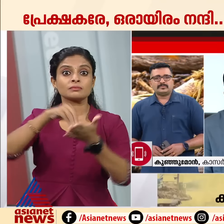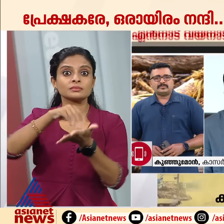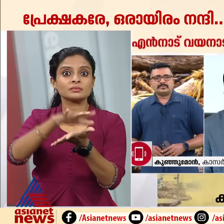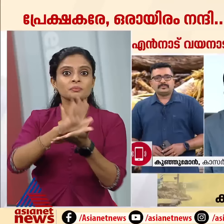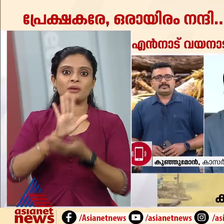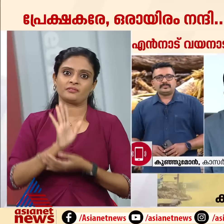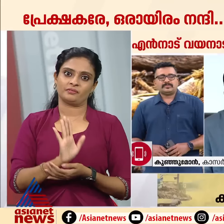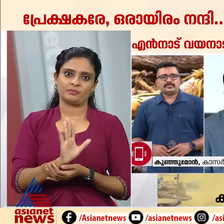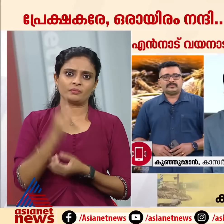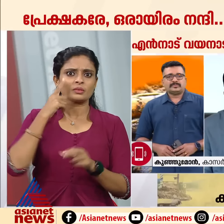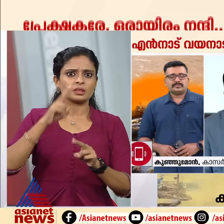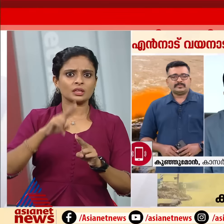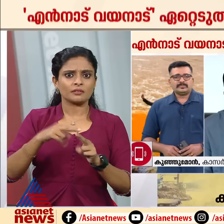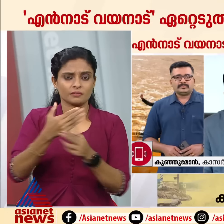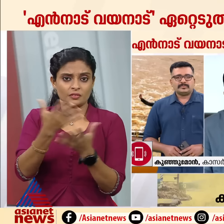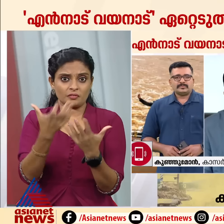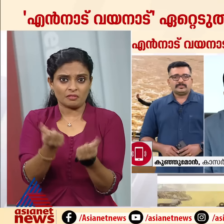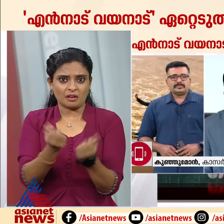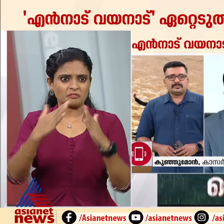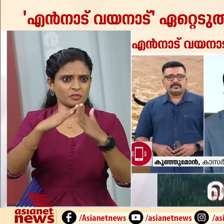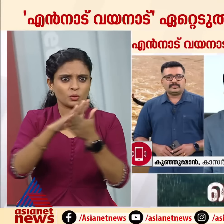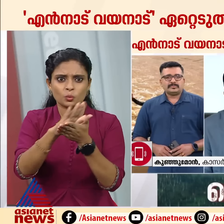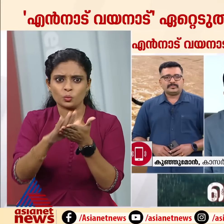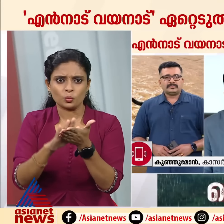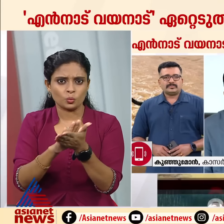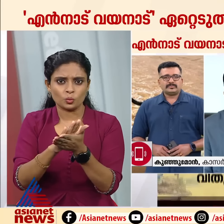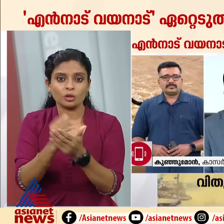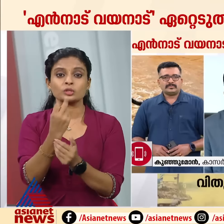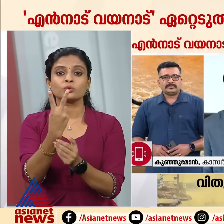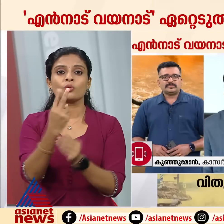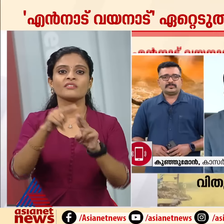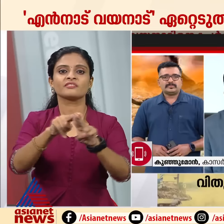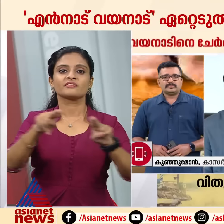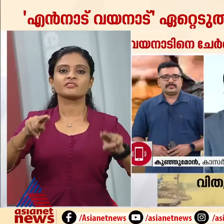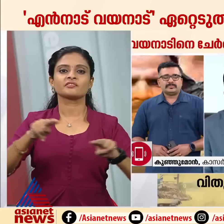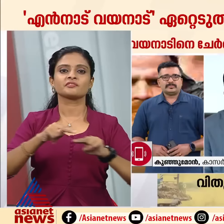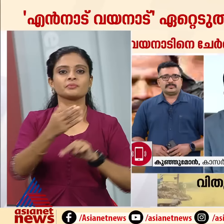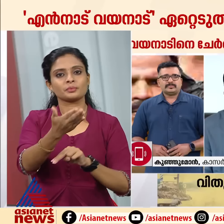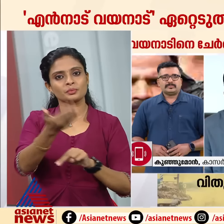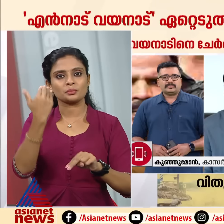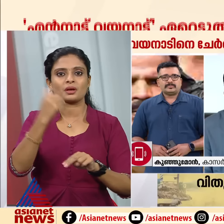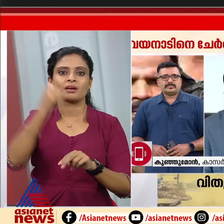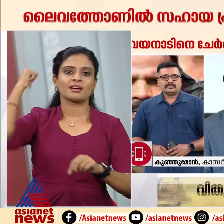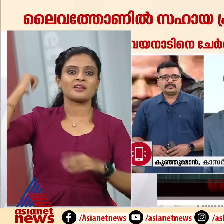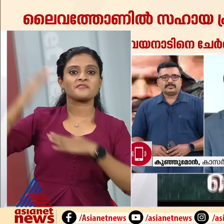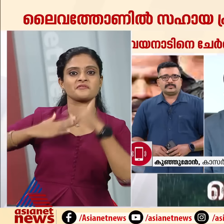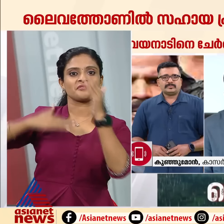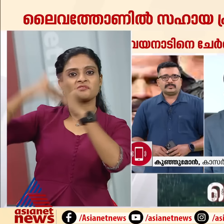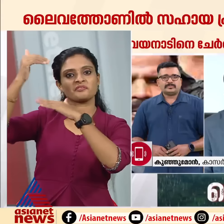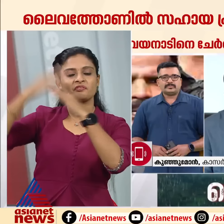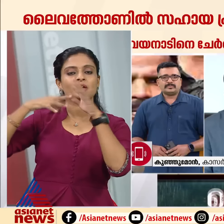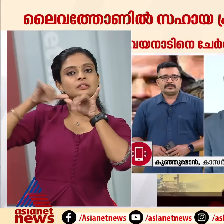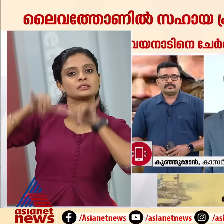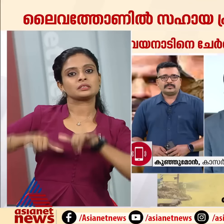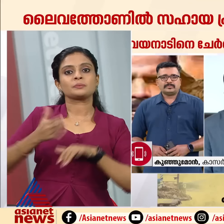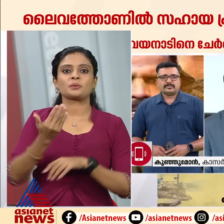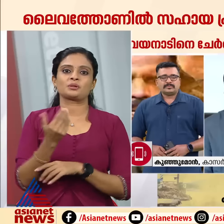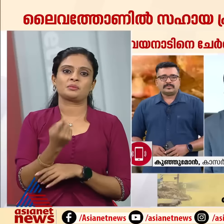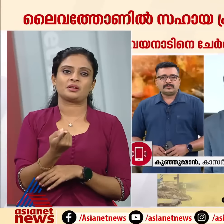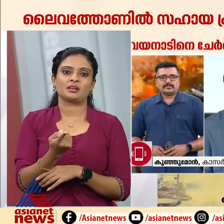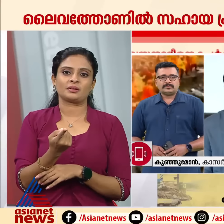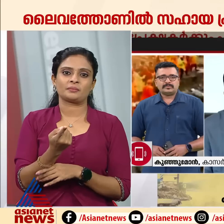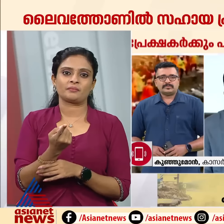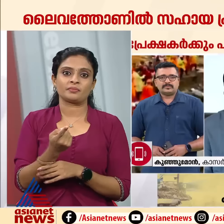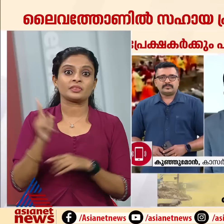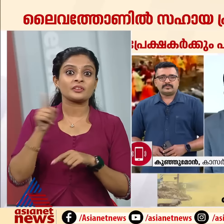വേണമെങ്കിൽ വീടും കൂടെ ഇല്ലാത്ത രണ്ട് കുടുംബത്തിന് അവിടെ കുടുംബമായിട്ട് വെച്ച് താമസിക്കാം, വീട് വെച്ച് താമസിക്കാം. അതുവരെ അവർ ആ